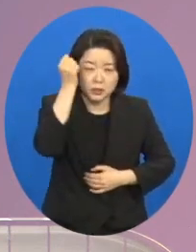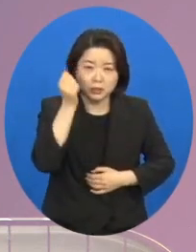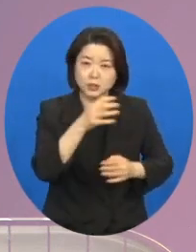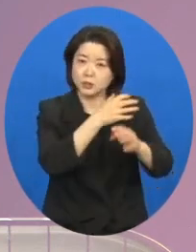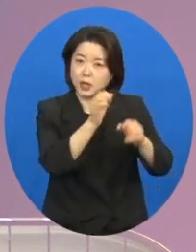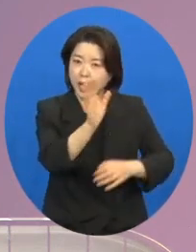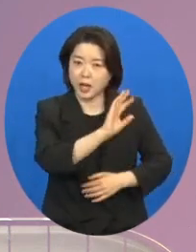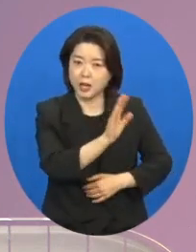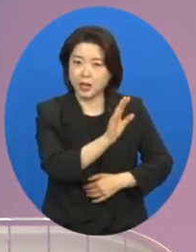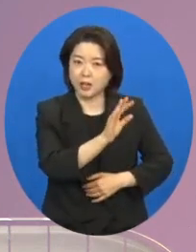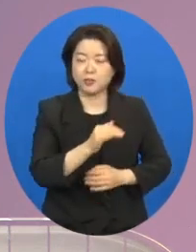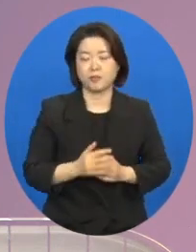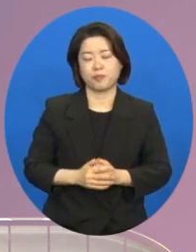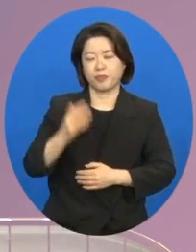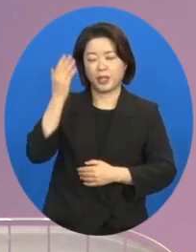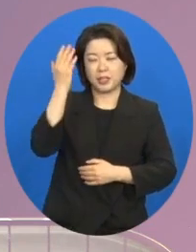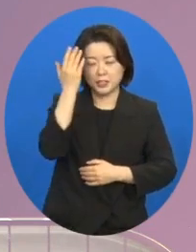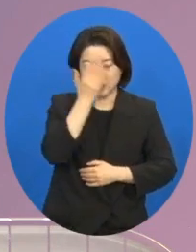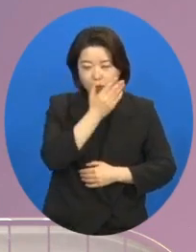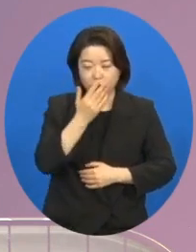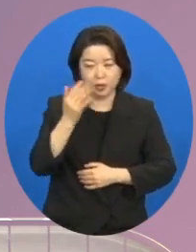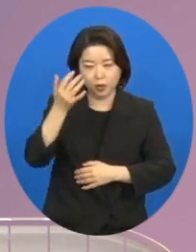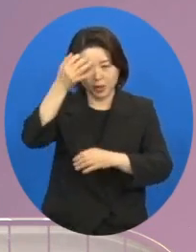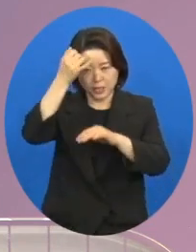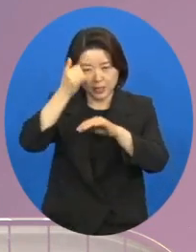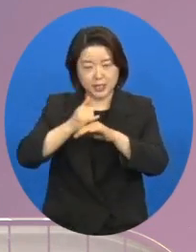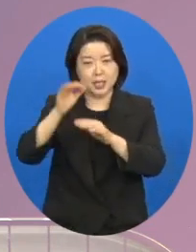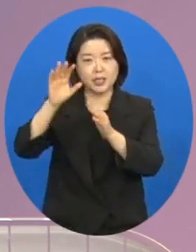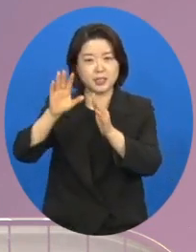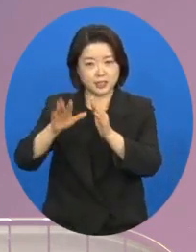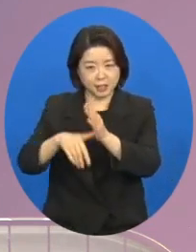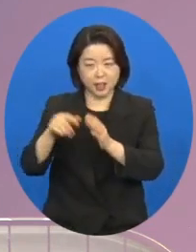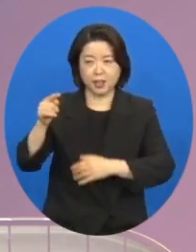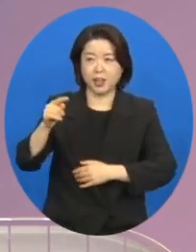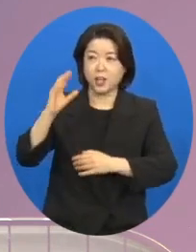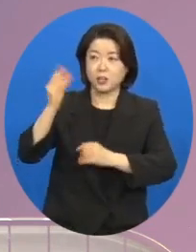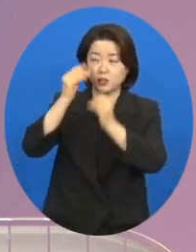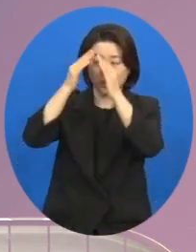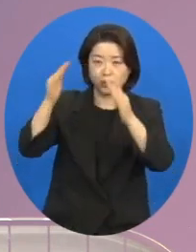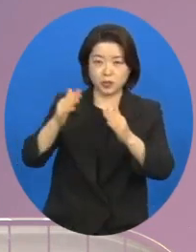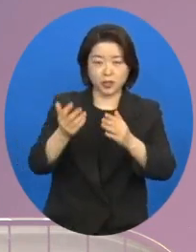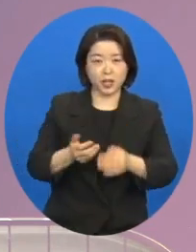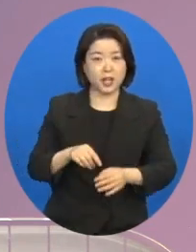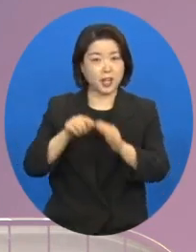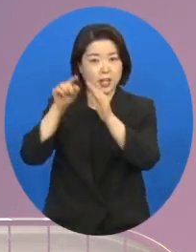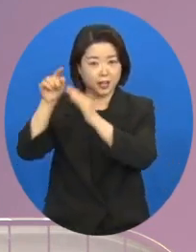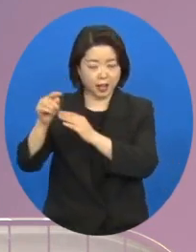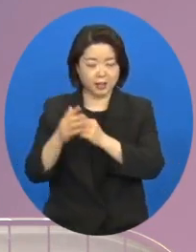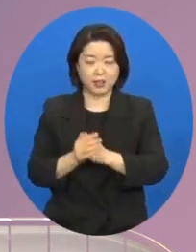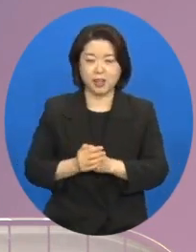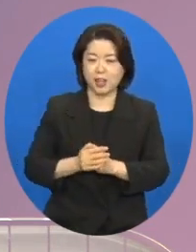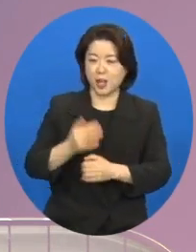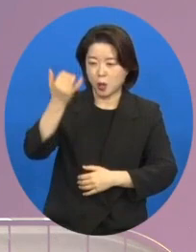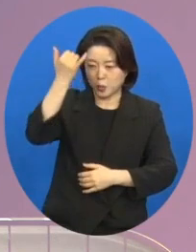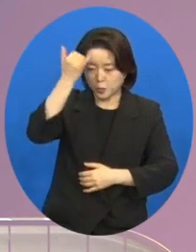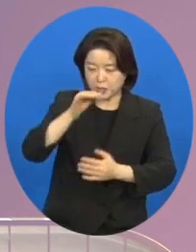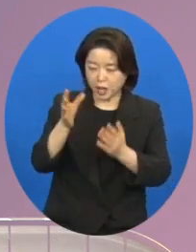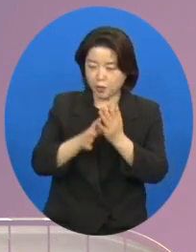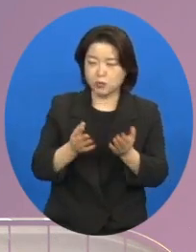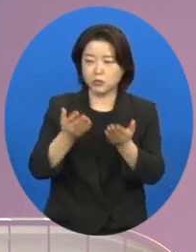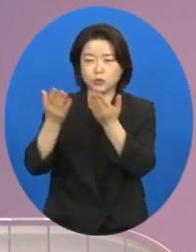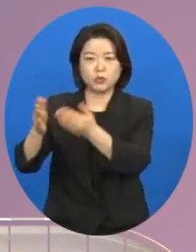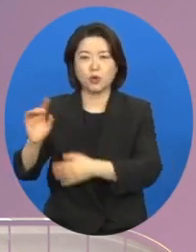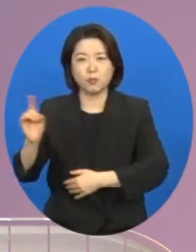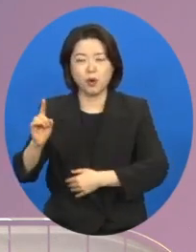정결 예식 때문에 아기 예수를 성전으로 데리고 갔을 때 비둘기를 드립니다. 비둘기는 이들이 가난했다는 증거입니다. 가난한